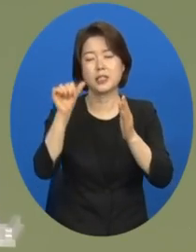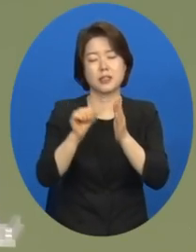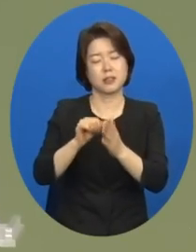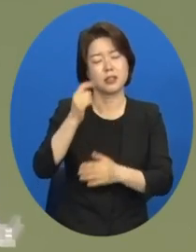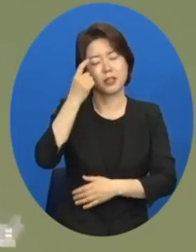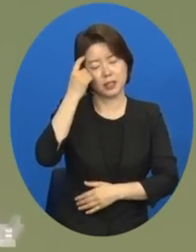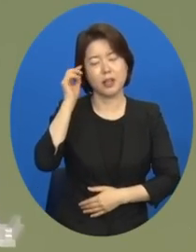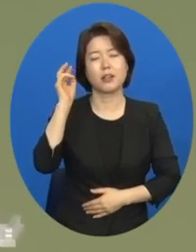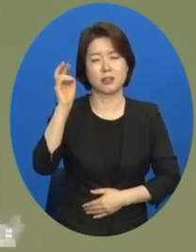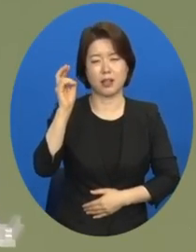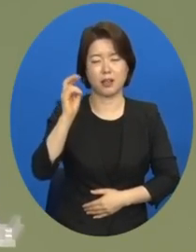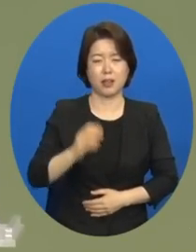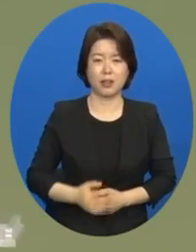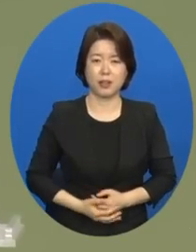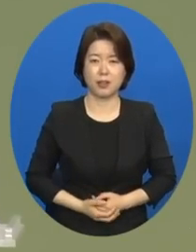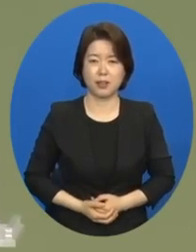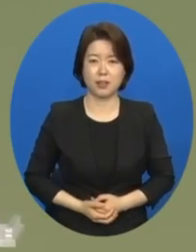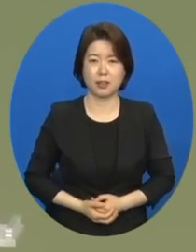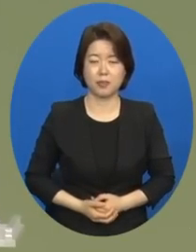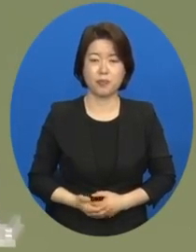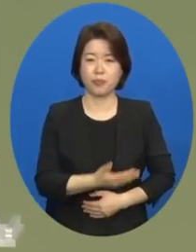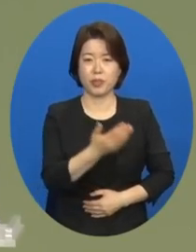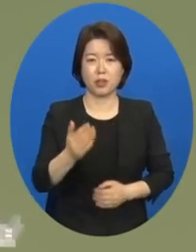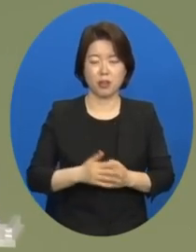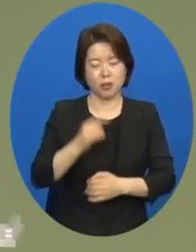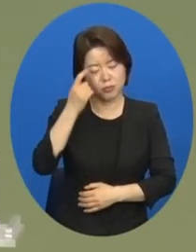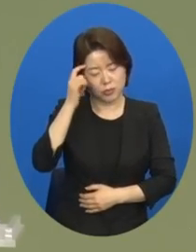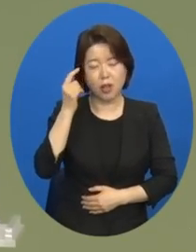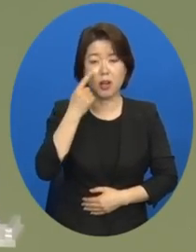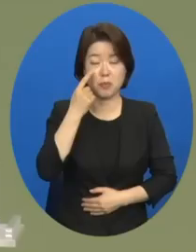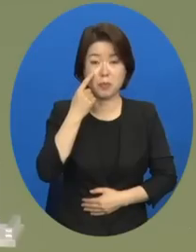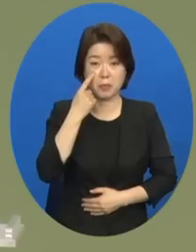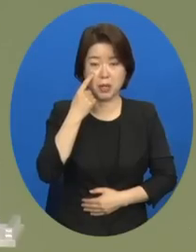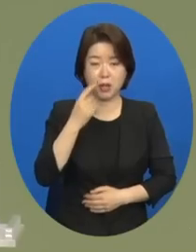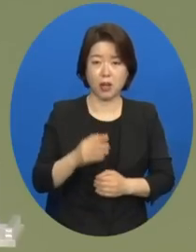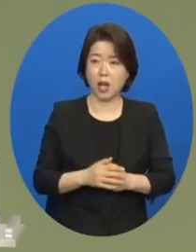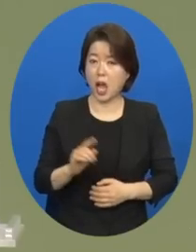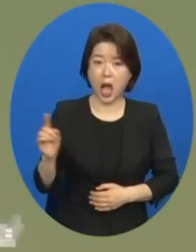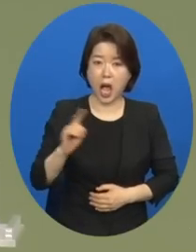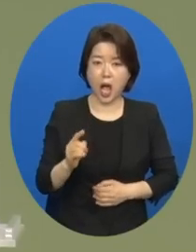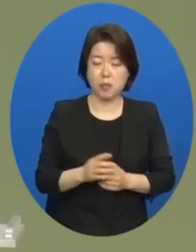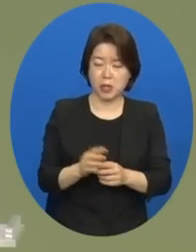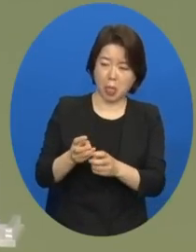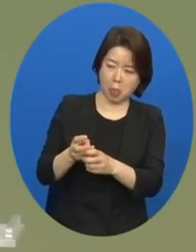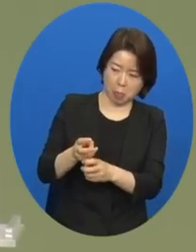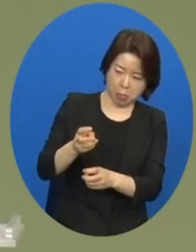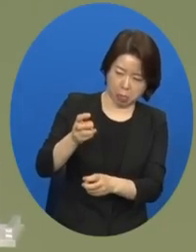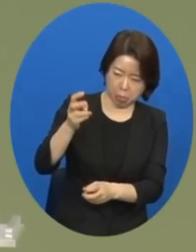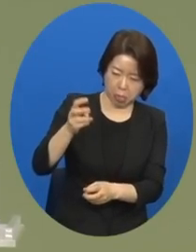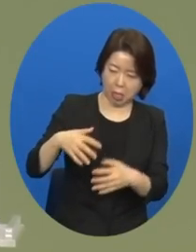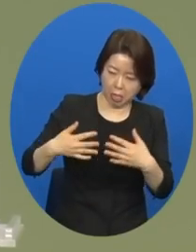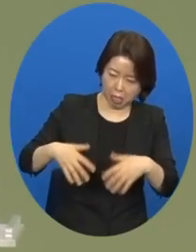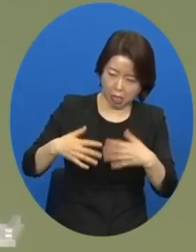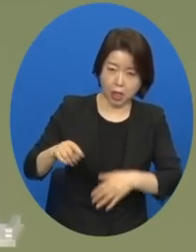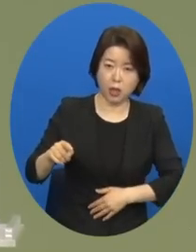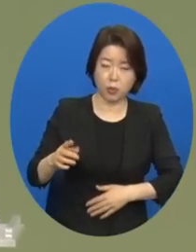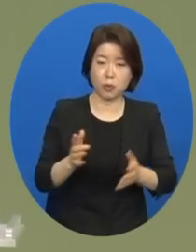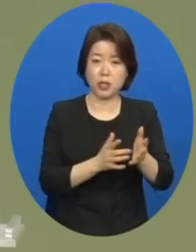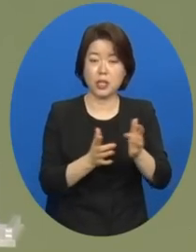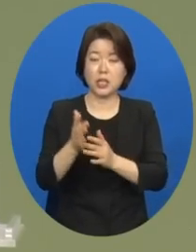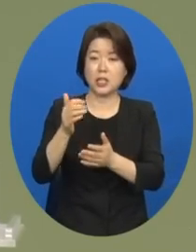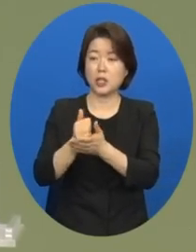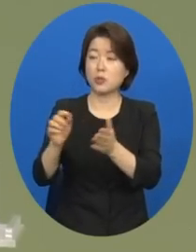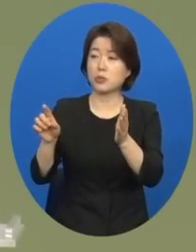생각이 드는 거예요 여러분도 생각해 보세요 아무리 비실비실 때도 예수 믿는 자녀가